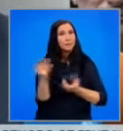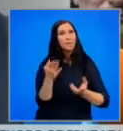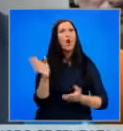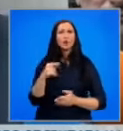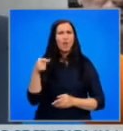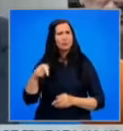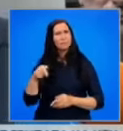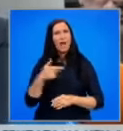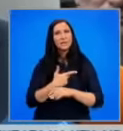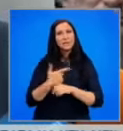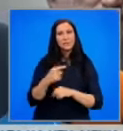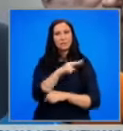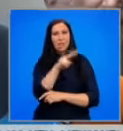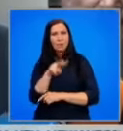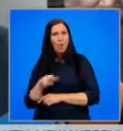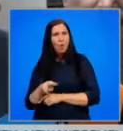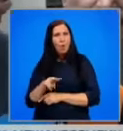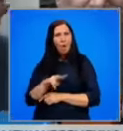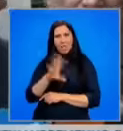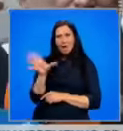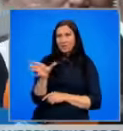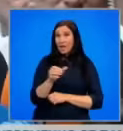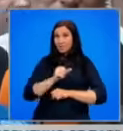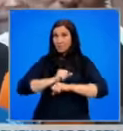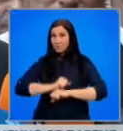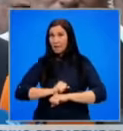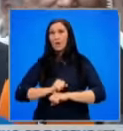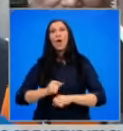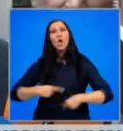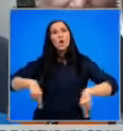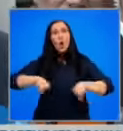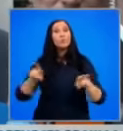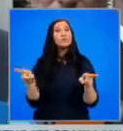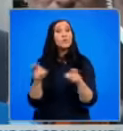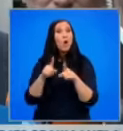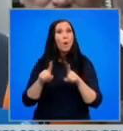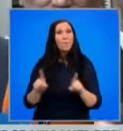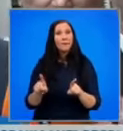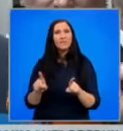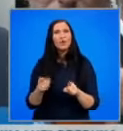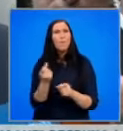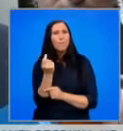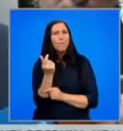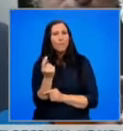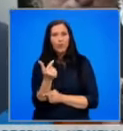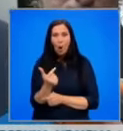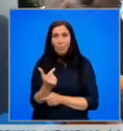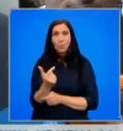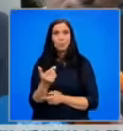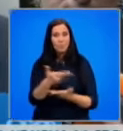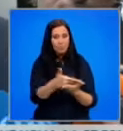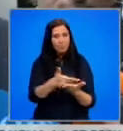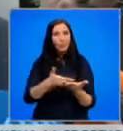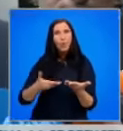тази седмица, да огледа заедно с кмета и областния управител в детайли